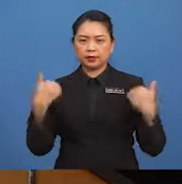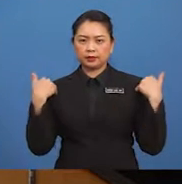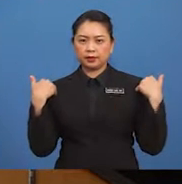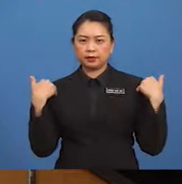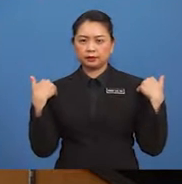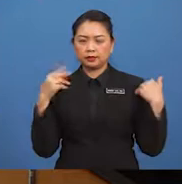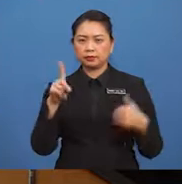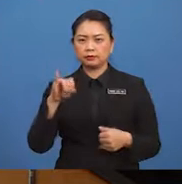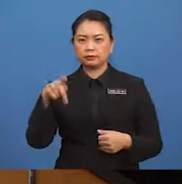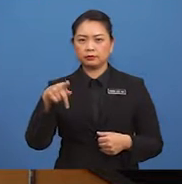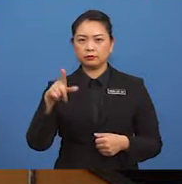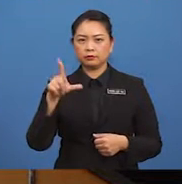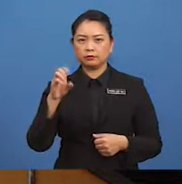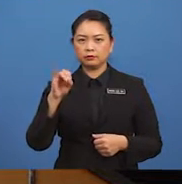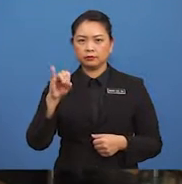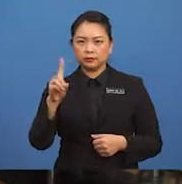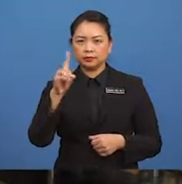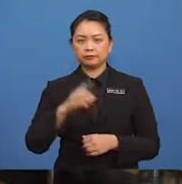diploid.